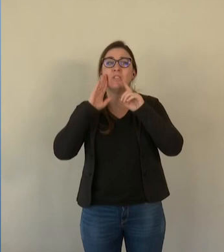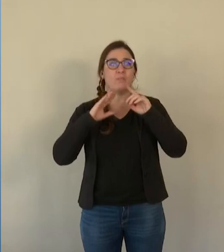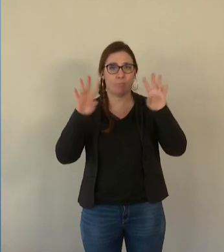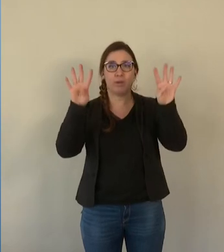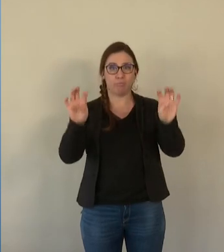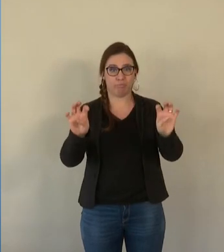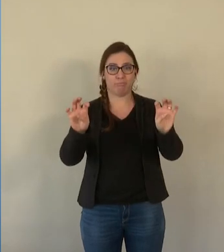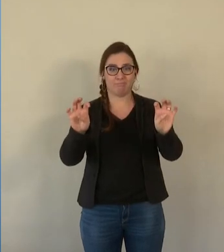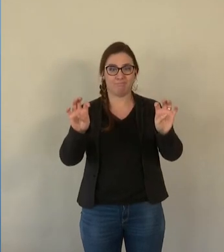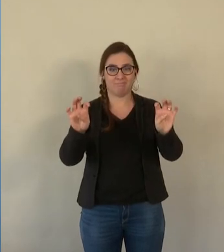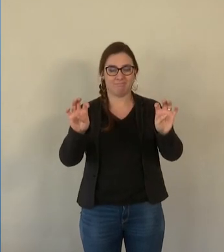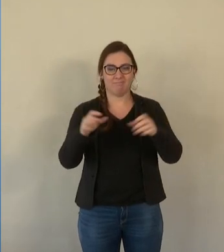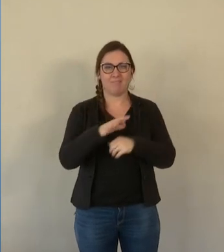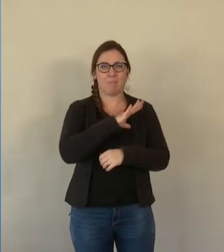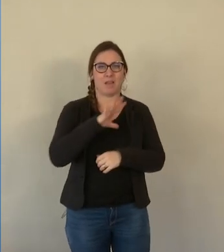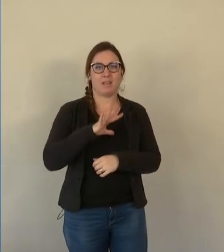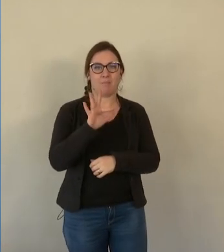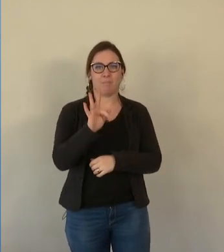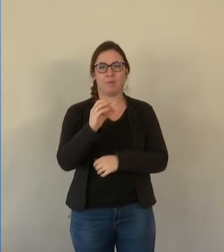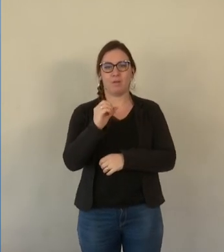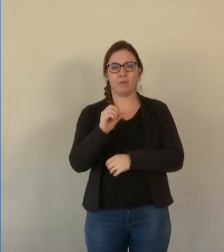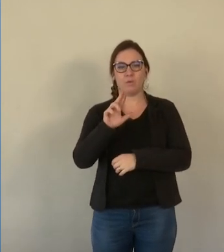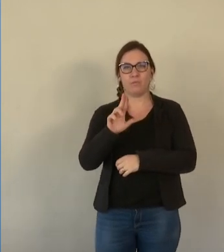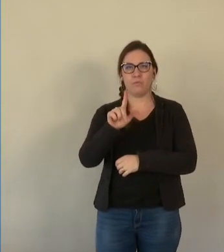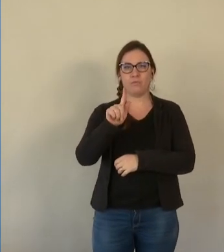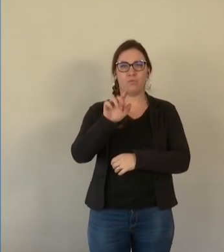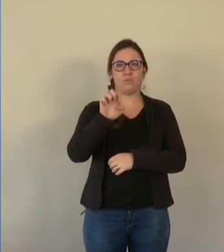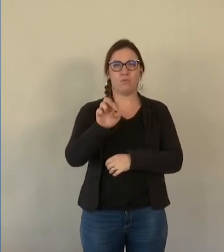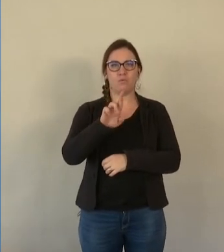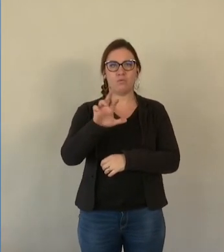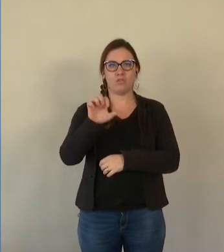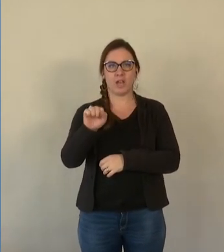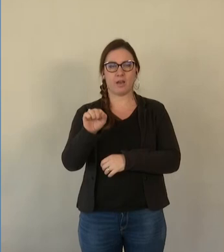un Syvie fougerre de faire